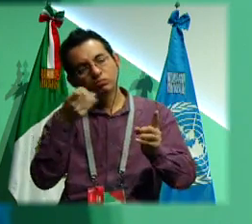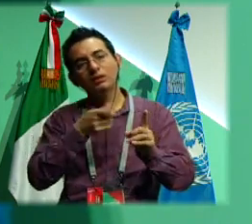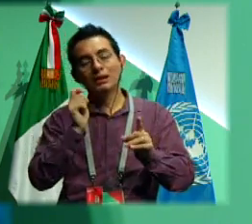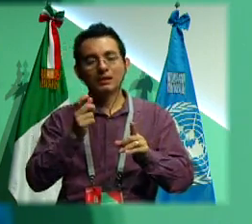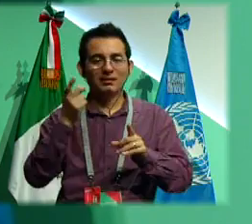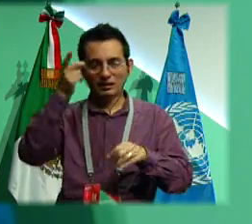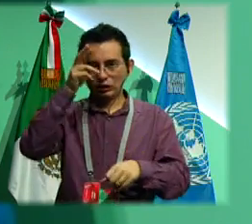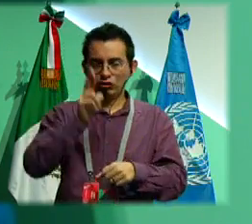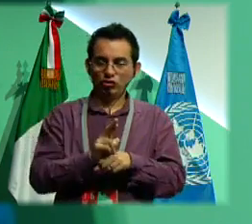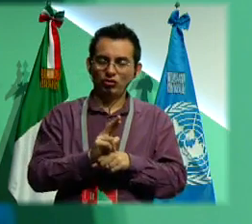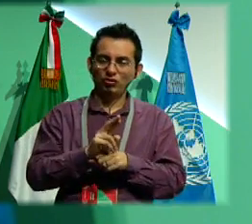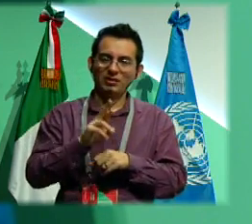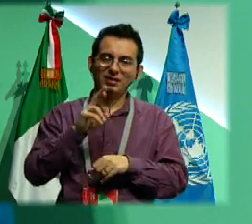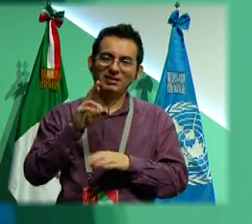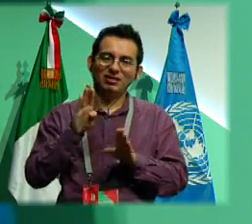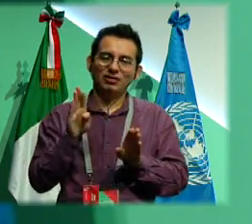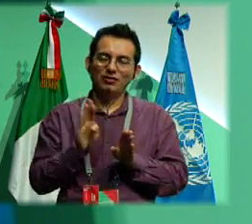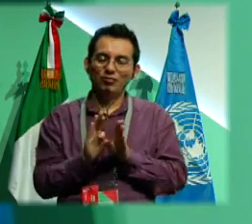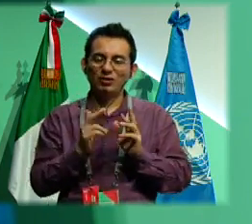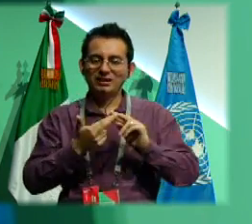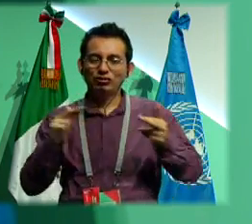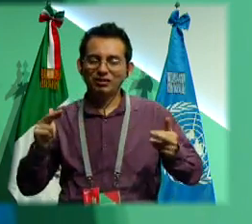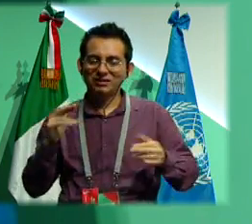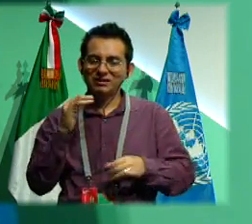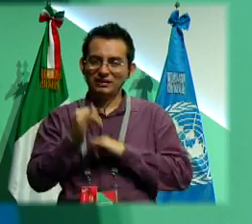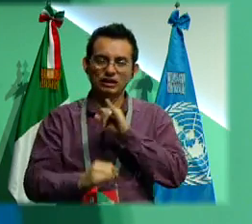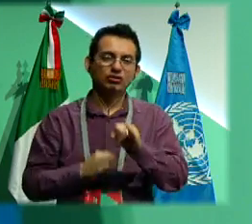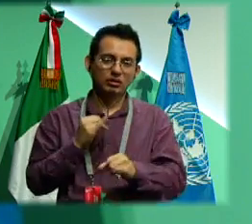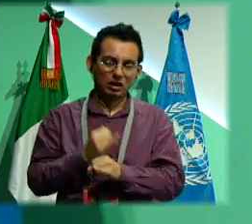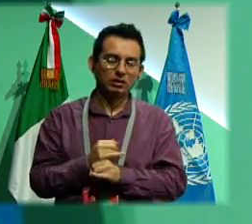économiques. Joseph Hadesh,